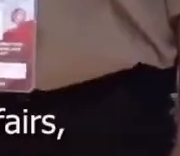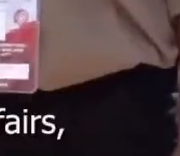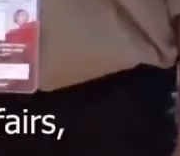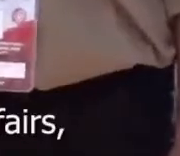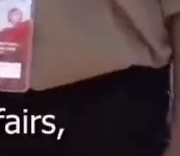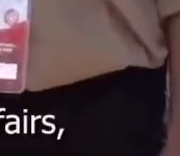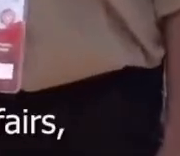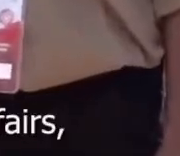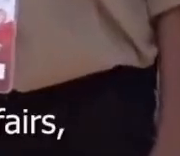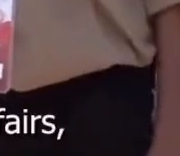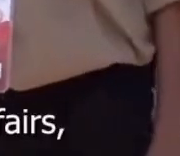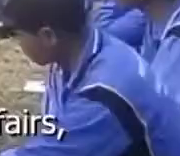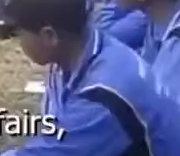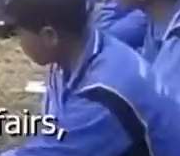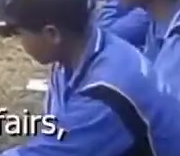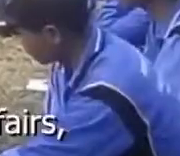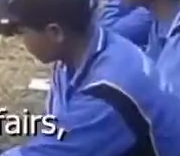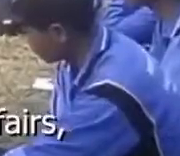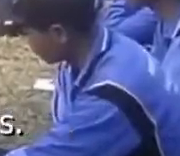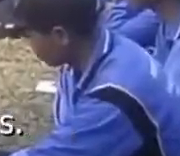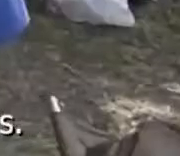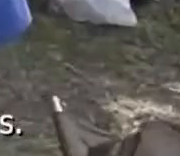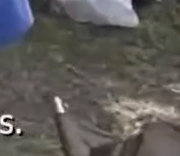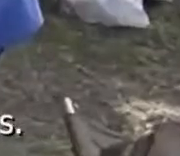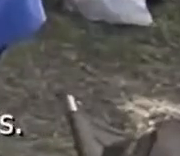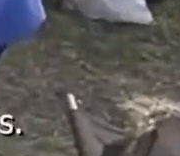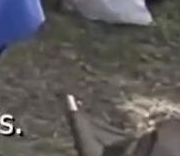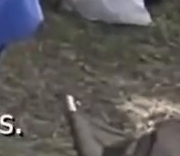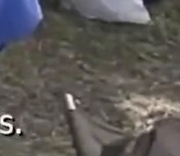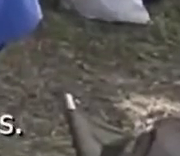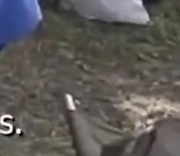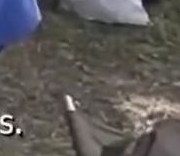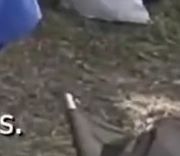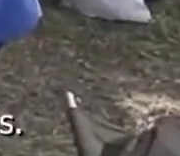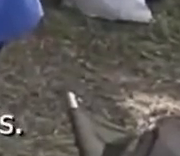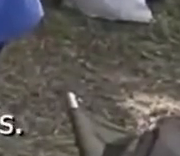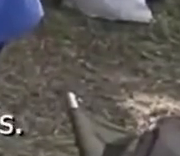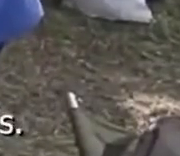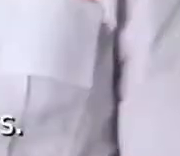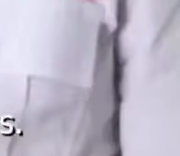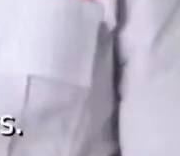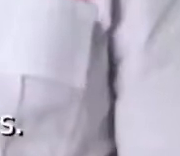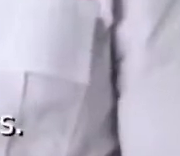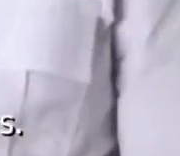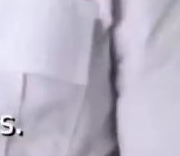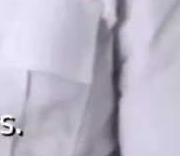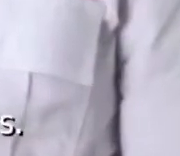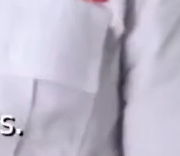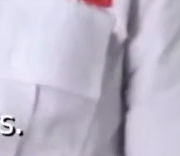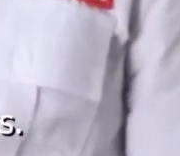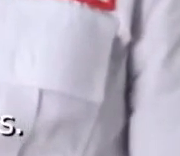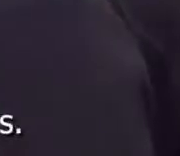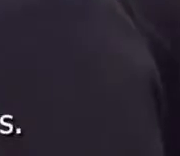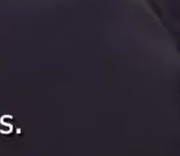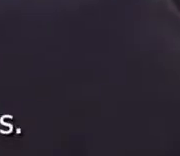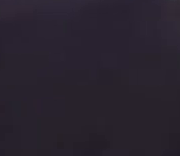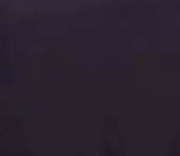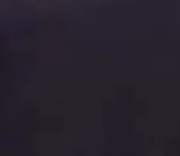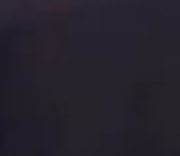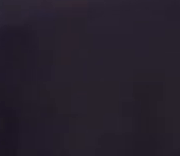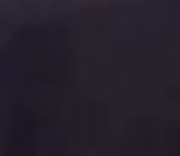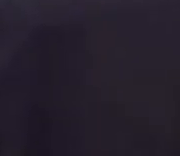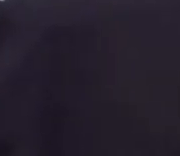binaan atau relawan mitra dari Kementerian Sosial, tapi kita membawa misi atau pekerjaan dari Kementerian Sosial itu